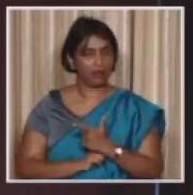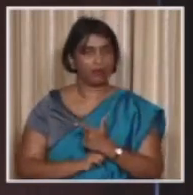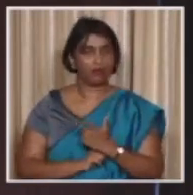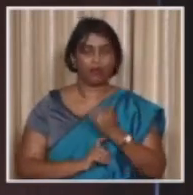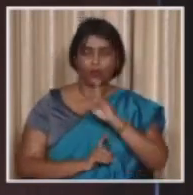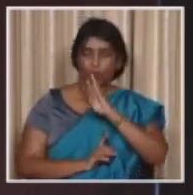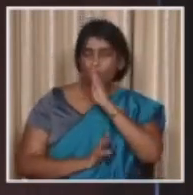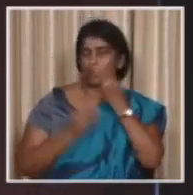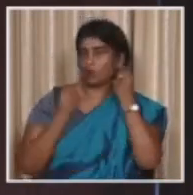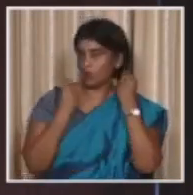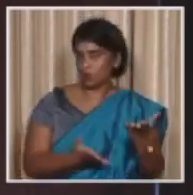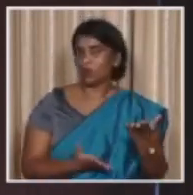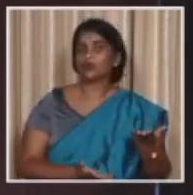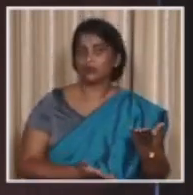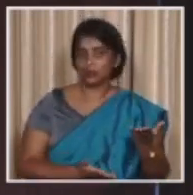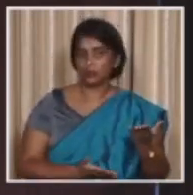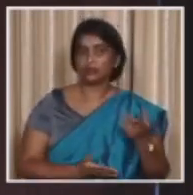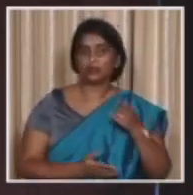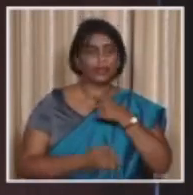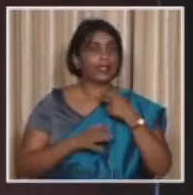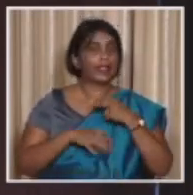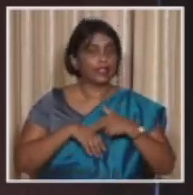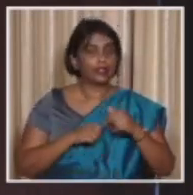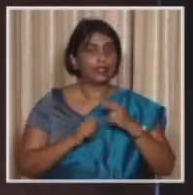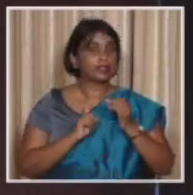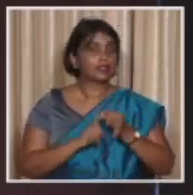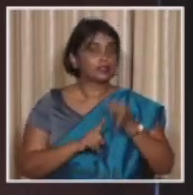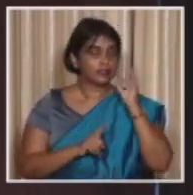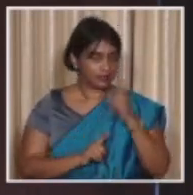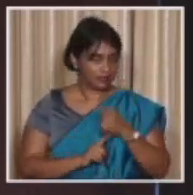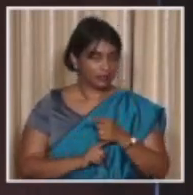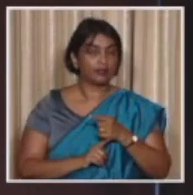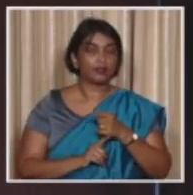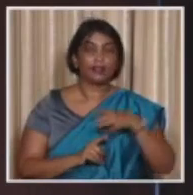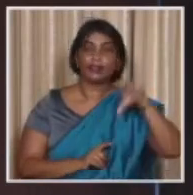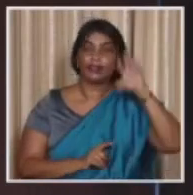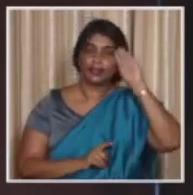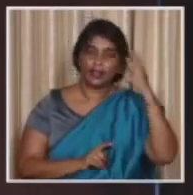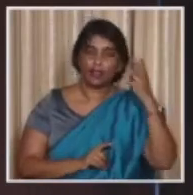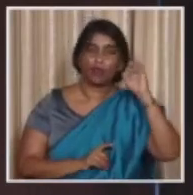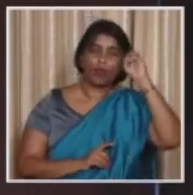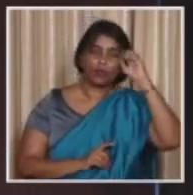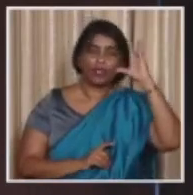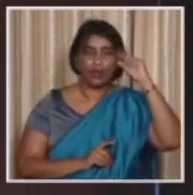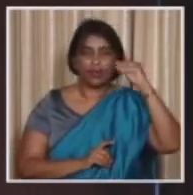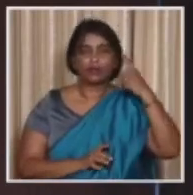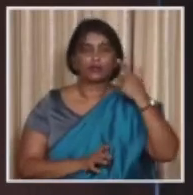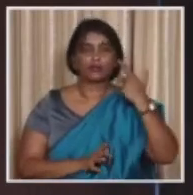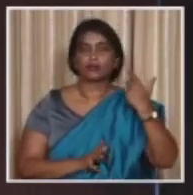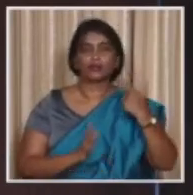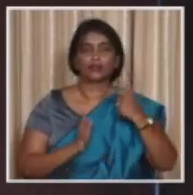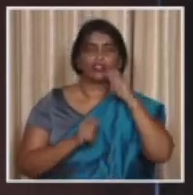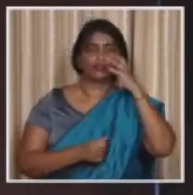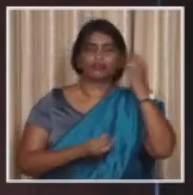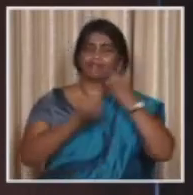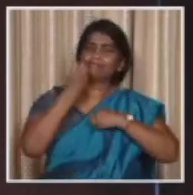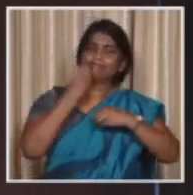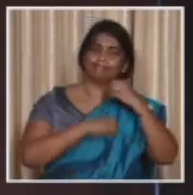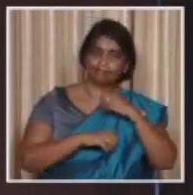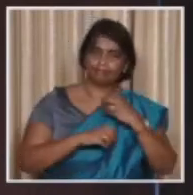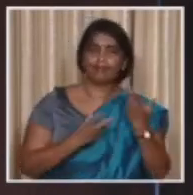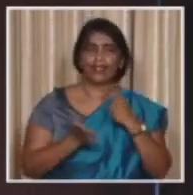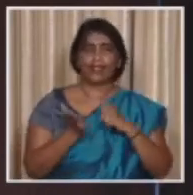ගහන ගෑල්ලන්නේ ගහලා තියෙන්නේ. මොකද හේතුව ජනාධිපතිතුමාට මේක තේරෙන්නේ නැහැ. එයාට උදේට දවල්ට එයාට ජනතාවගේ බදු මුදල් කනවා.